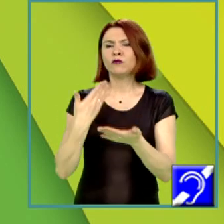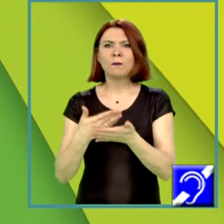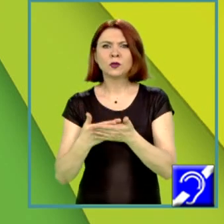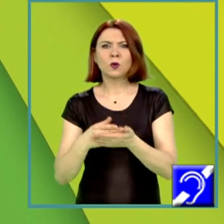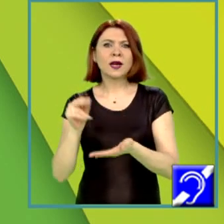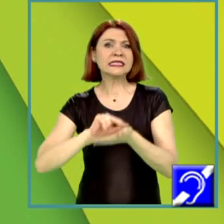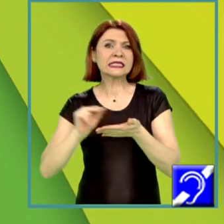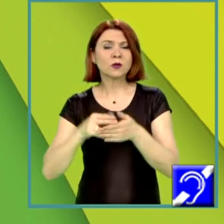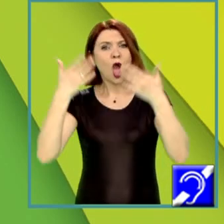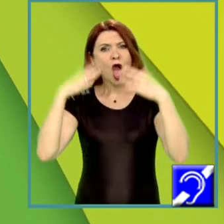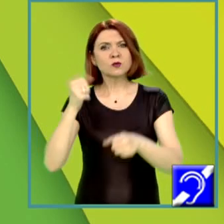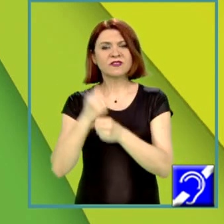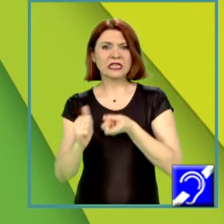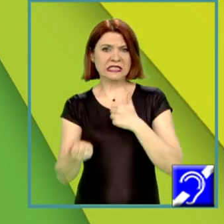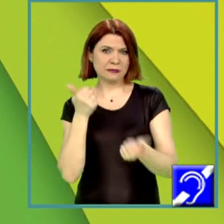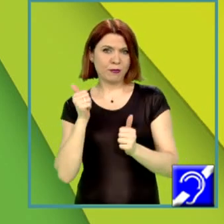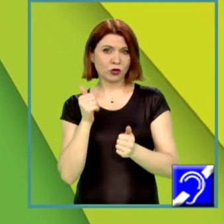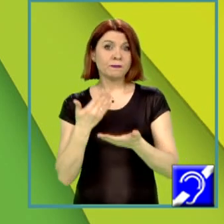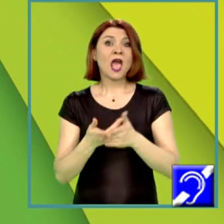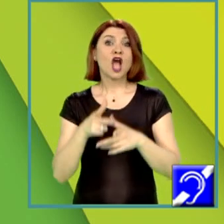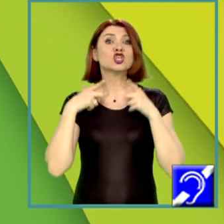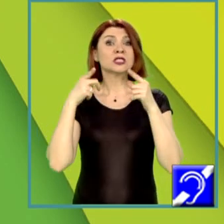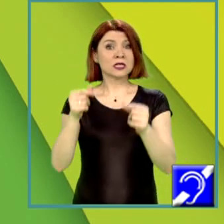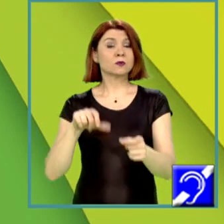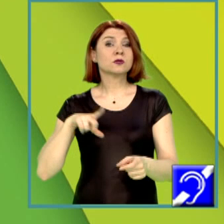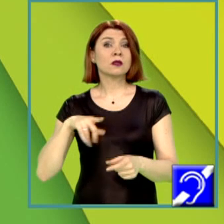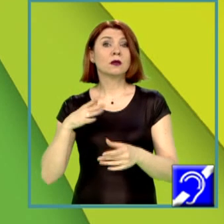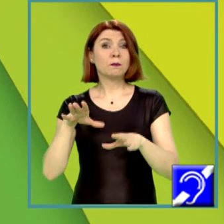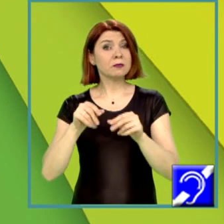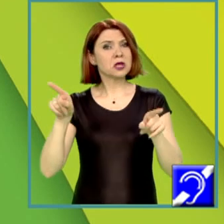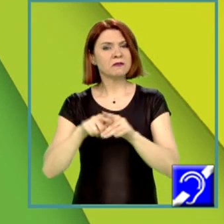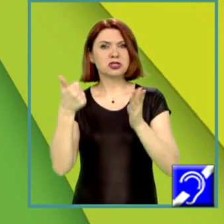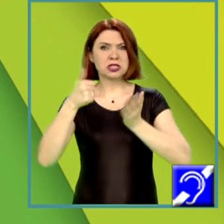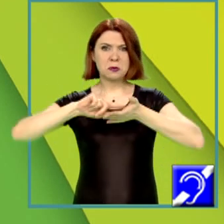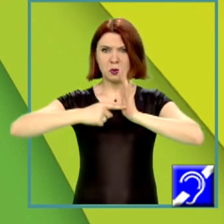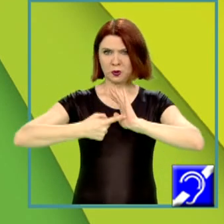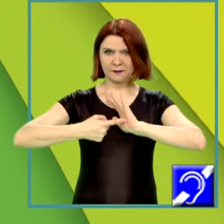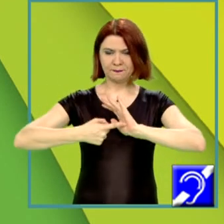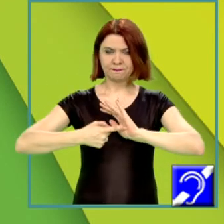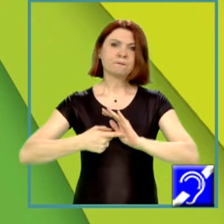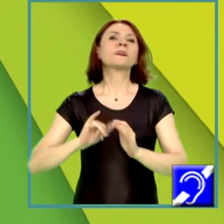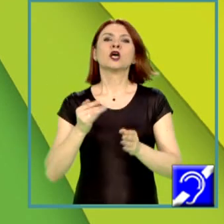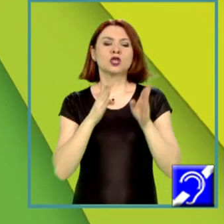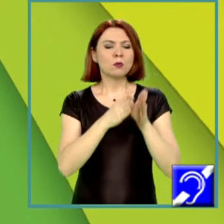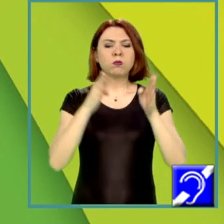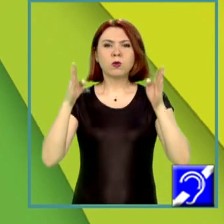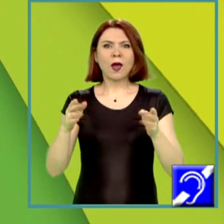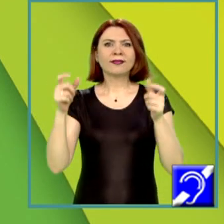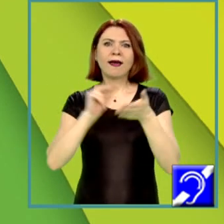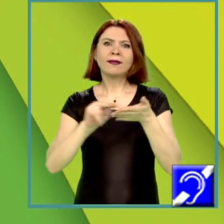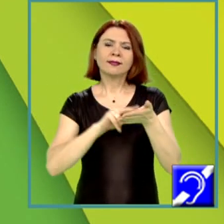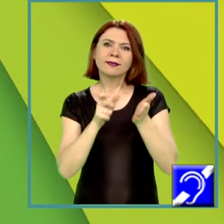care autorul a început să facă sport acest răspuns este cotat tot cu șase puncte iar secvența din text